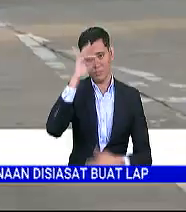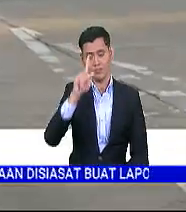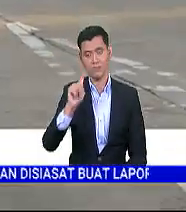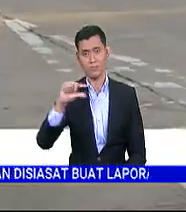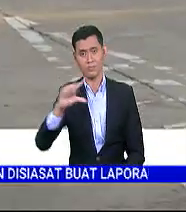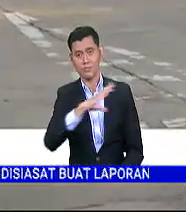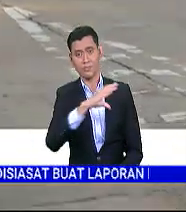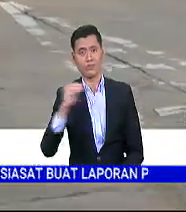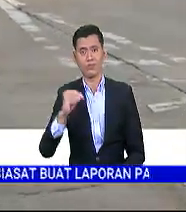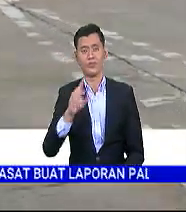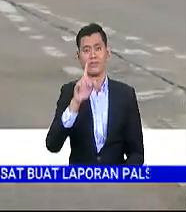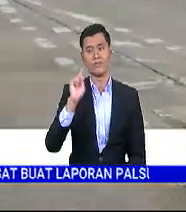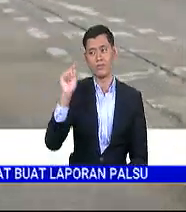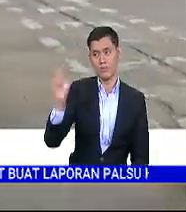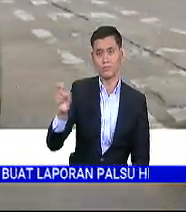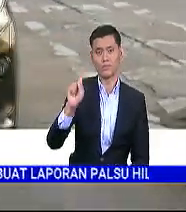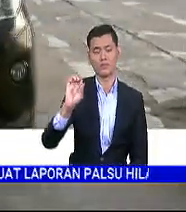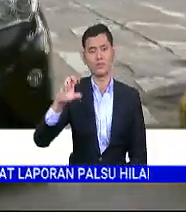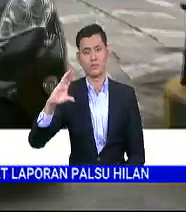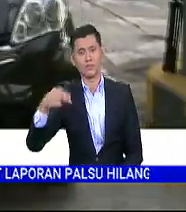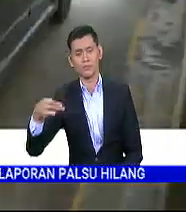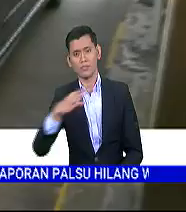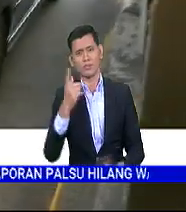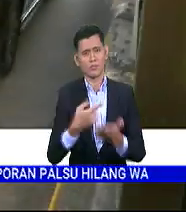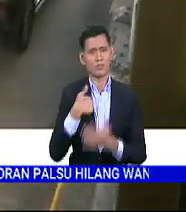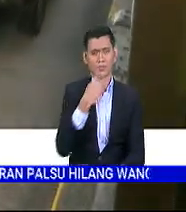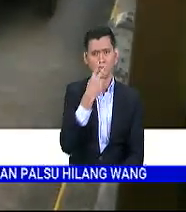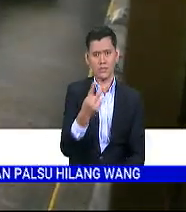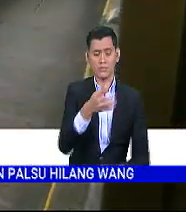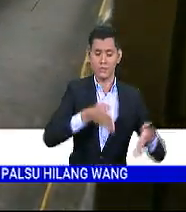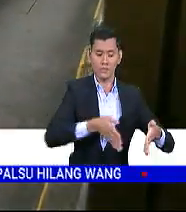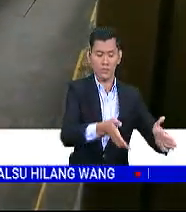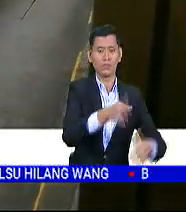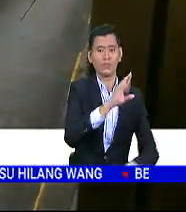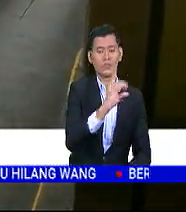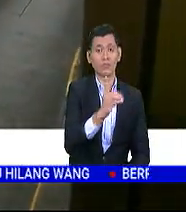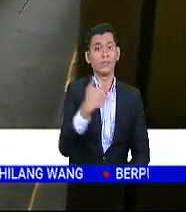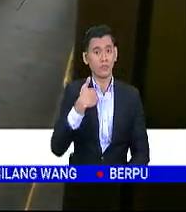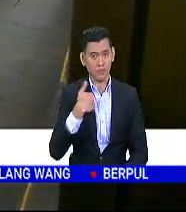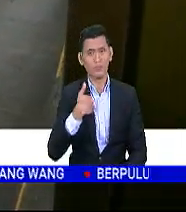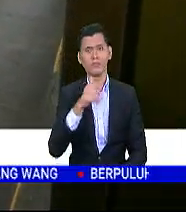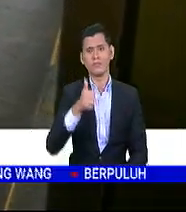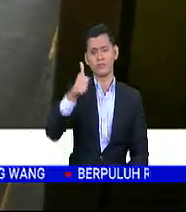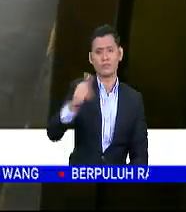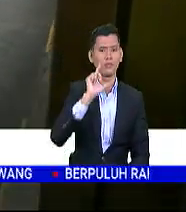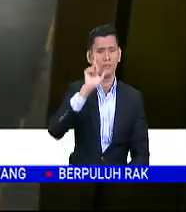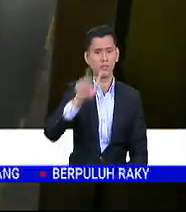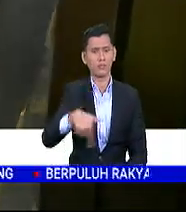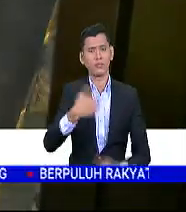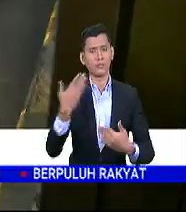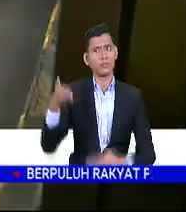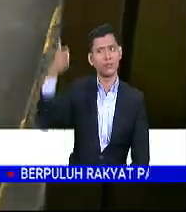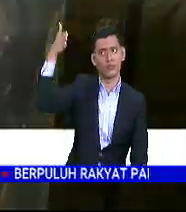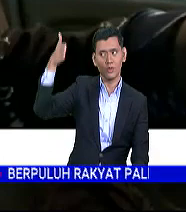and Go. Kadang-kadang bila kita tengok lorong smart tag tu penuh, lorong Touch and Go tu penuh, RFID ni ada ni kira bagus lah. Tak payah nak buka-buka